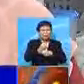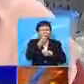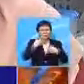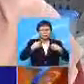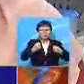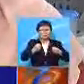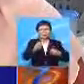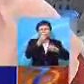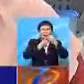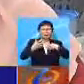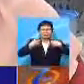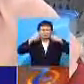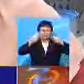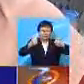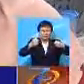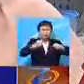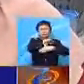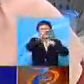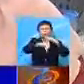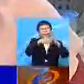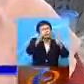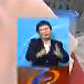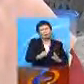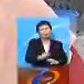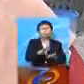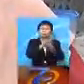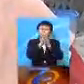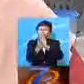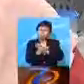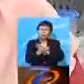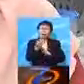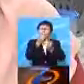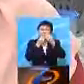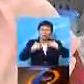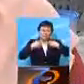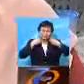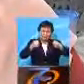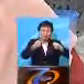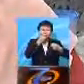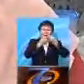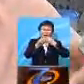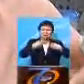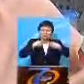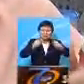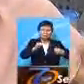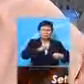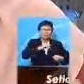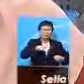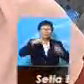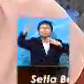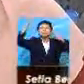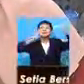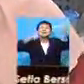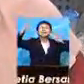memupuk pemakanan yang sehat antara semua kaum sebenarnya. Jadi bila pemakanan yang sehat ni, jadi saya rasa Malaysia